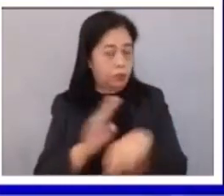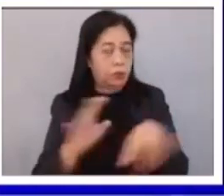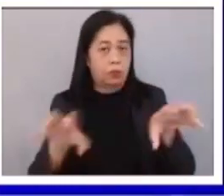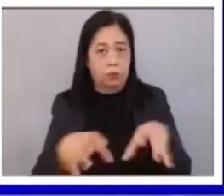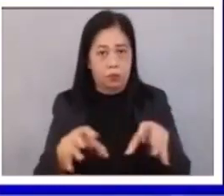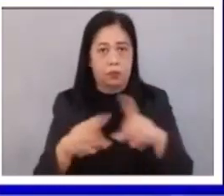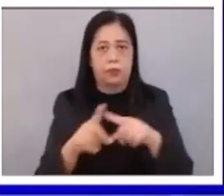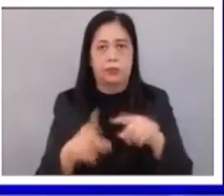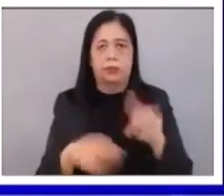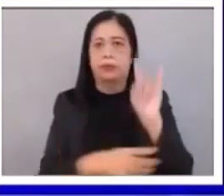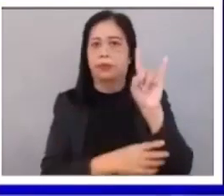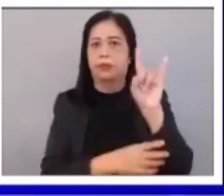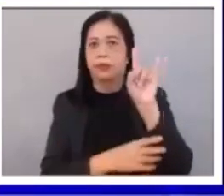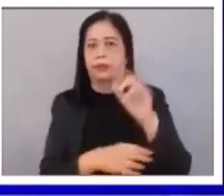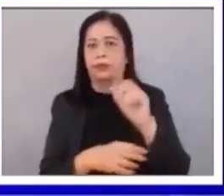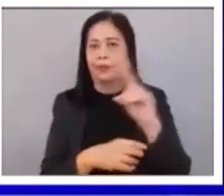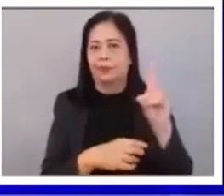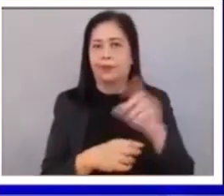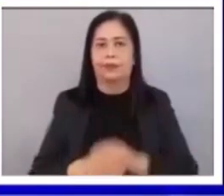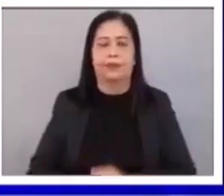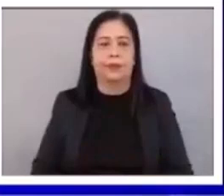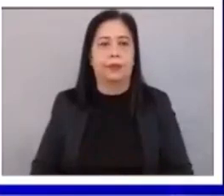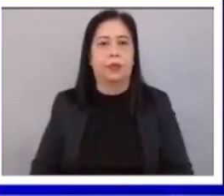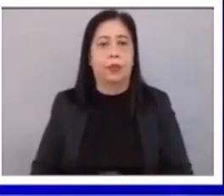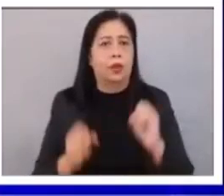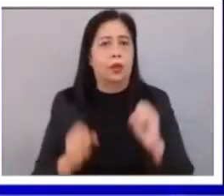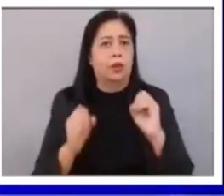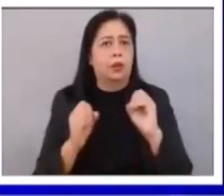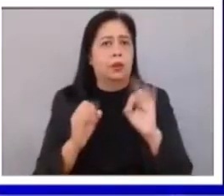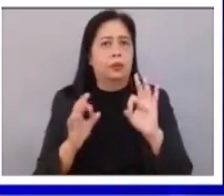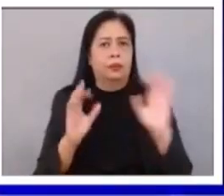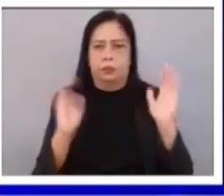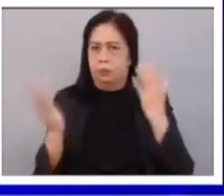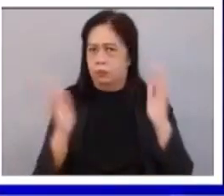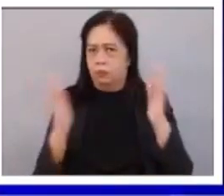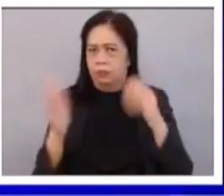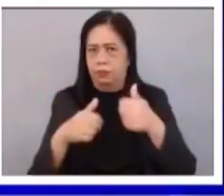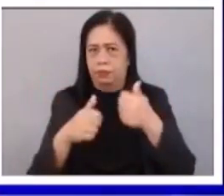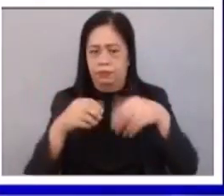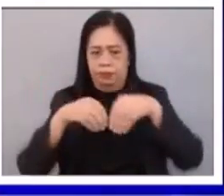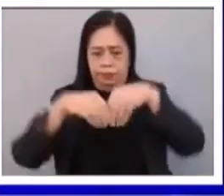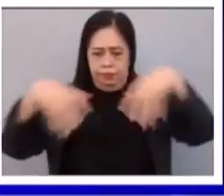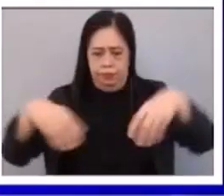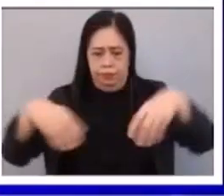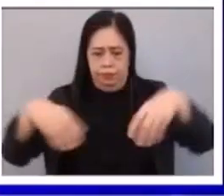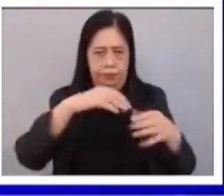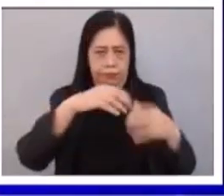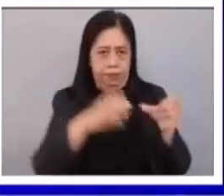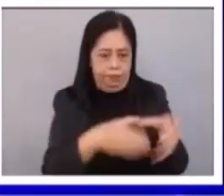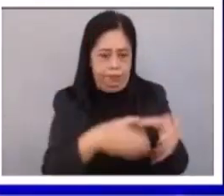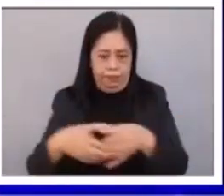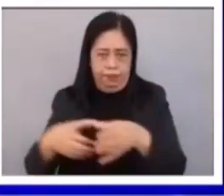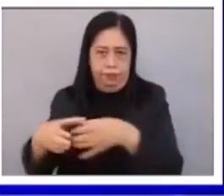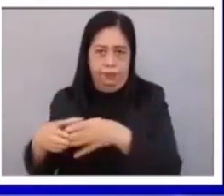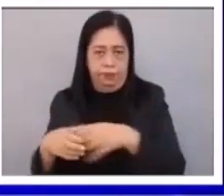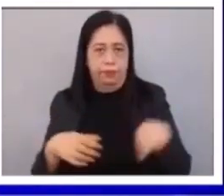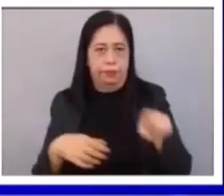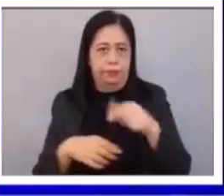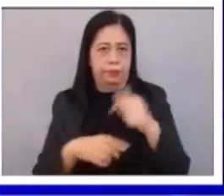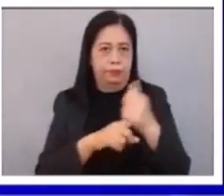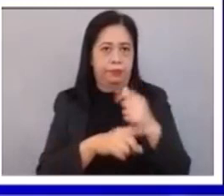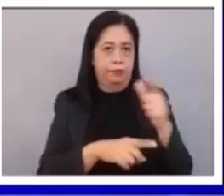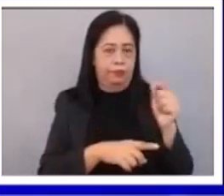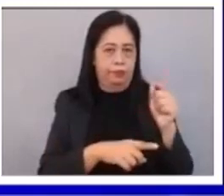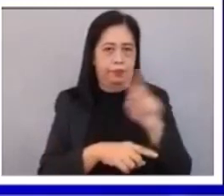advertising. Kung ikukumpara ang estimates sa mga subsector nitong Agosto 2022 sa Agosto 2021, ang mga